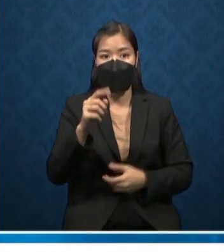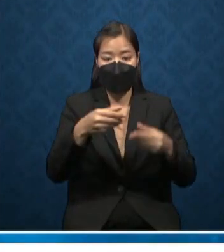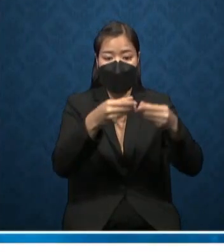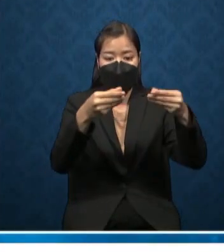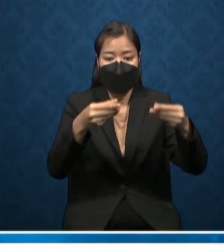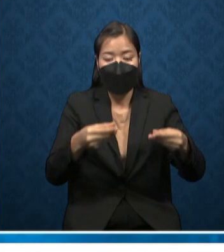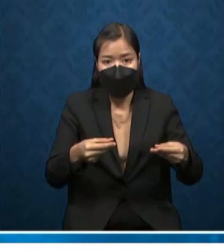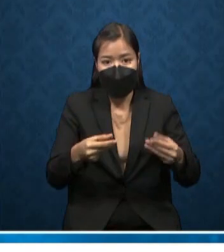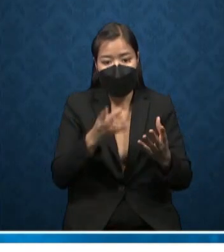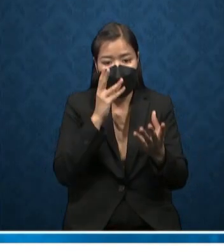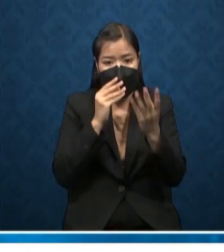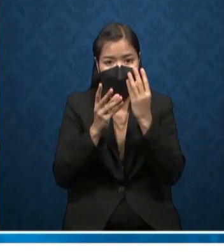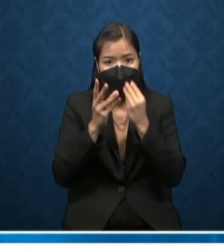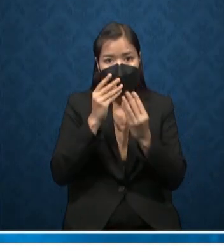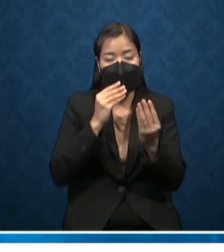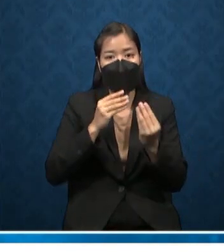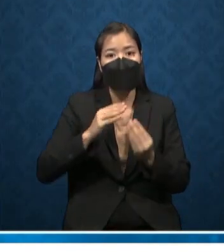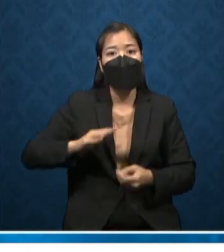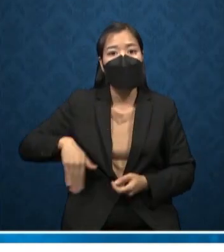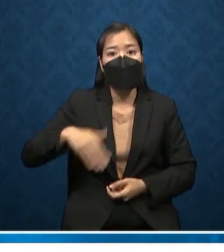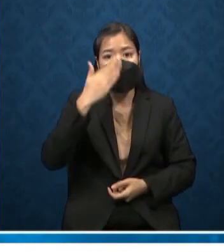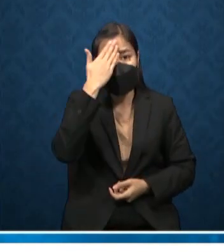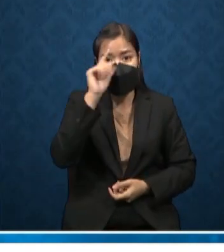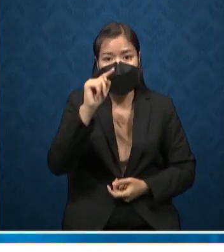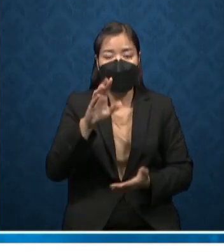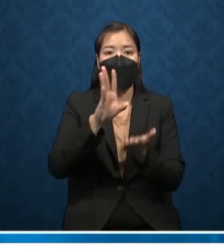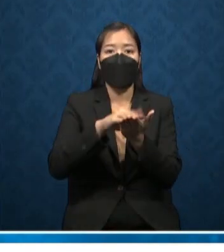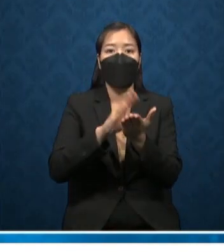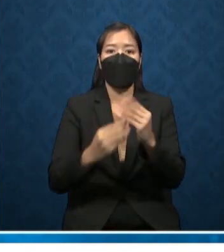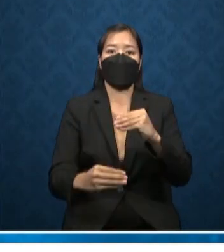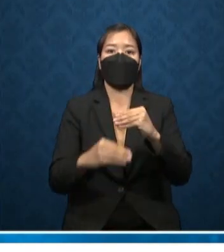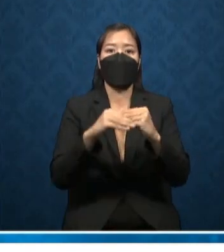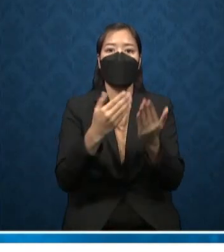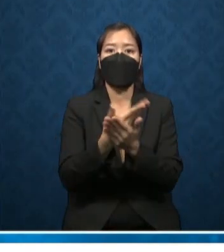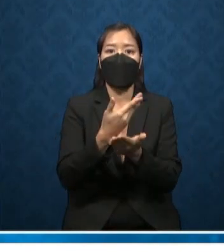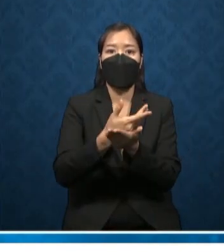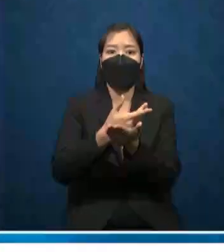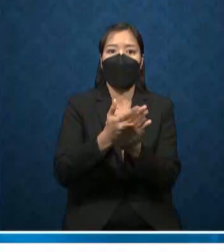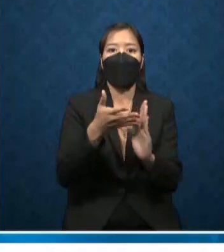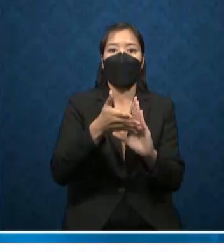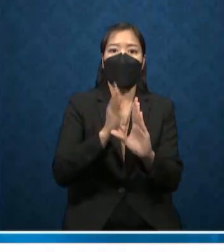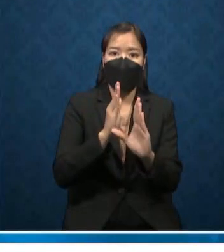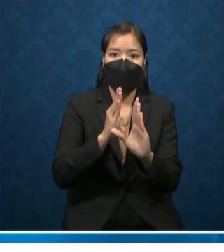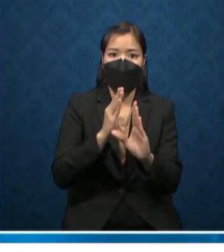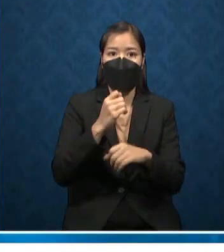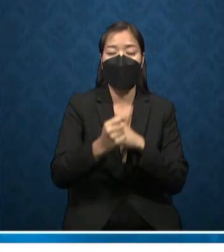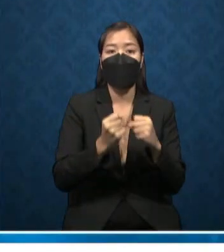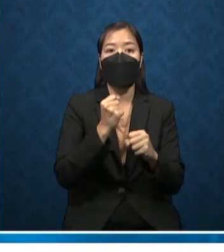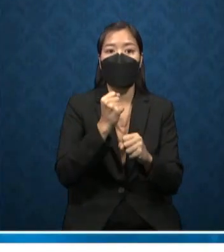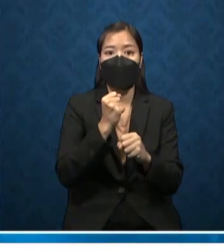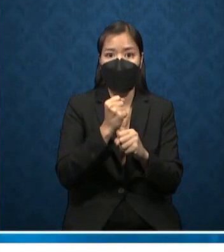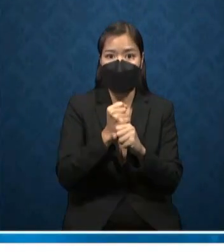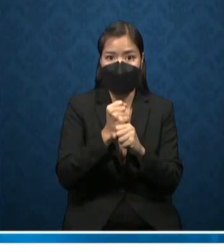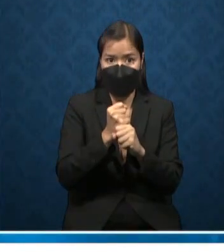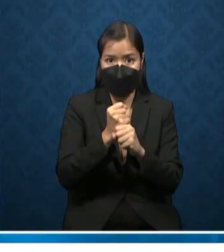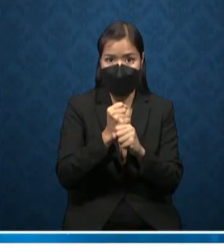นี้นะครับเพราะว่าเราได้รับข้อมูลเพิ่มเติมในการเบิกจ่ายในช่วงปลายปีประมาณของกรมบัญชีกลางซึ่งผมจะ